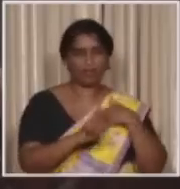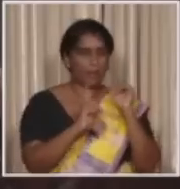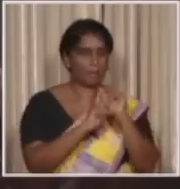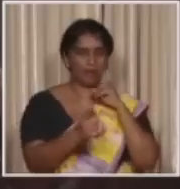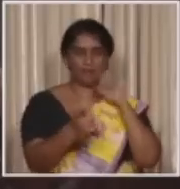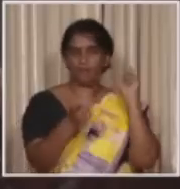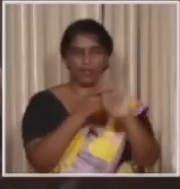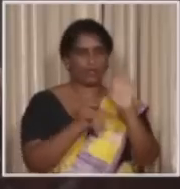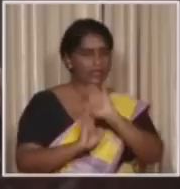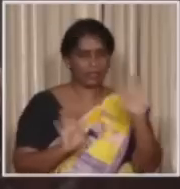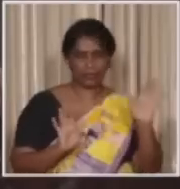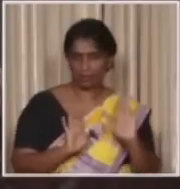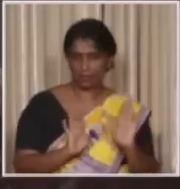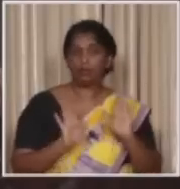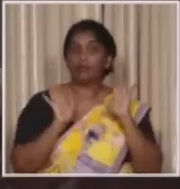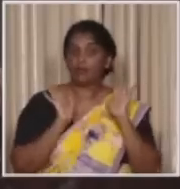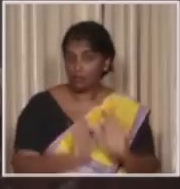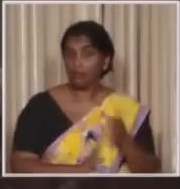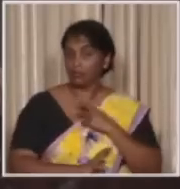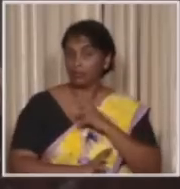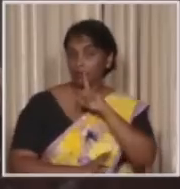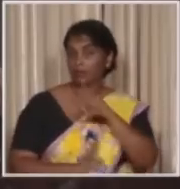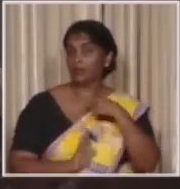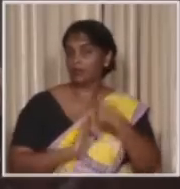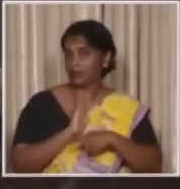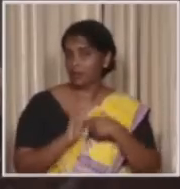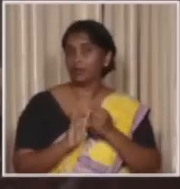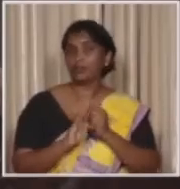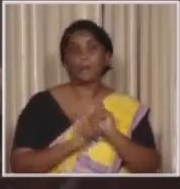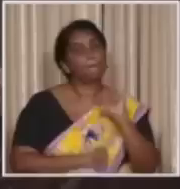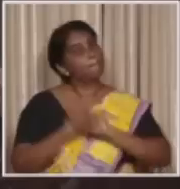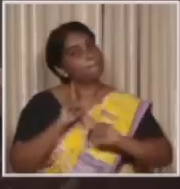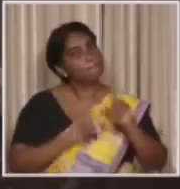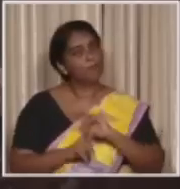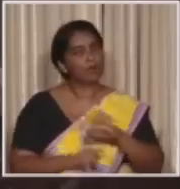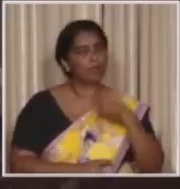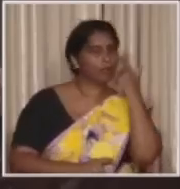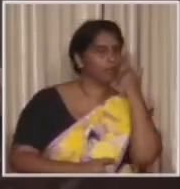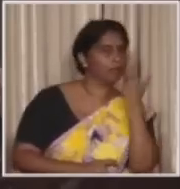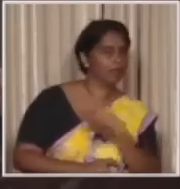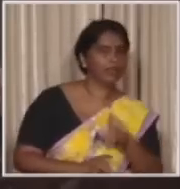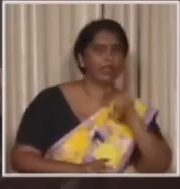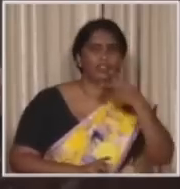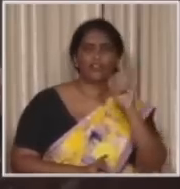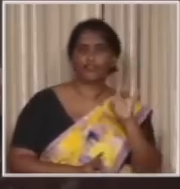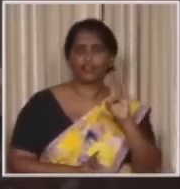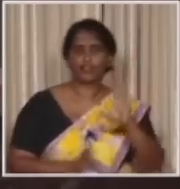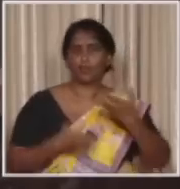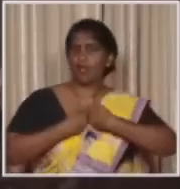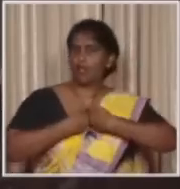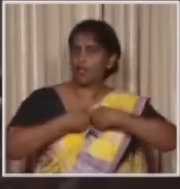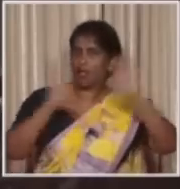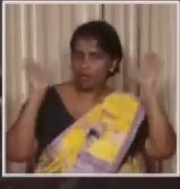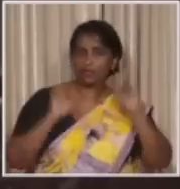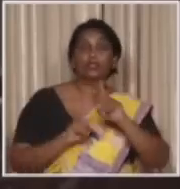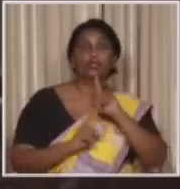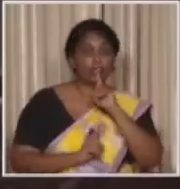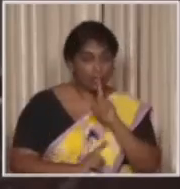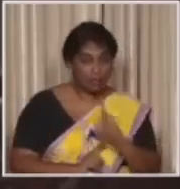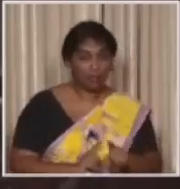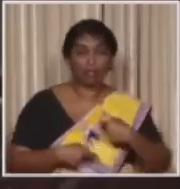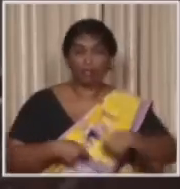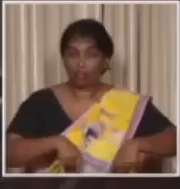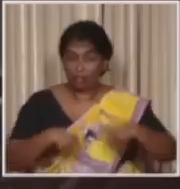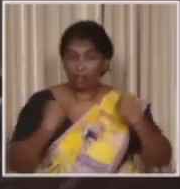පෞද්ගලික ප්‍රශ්නයක් නැහැ. නමුත් මම කියන්නේ මේ රටේ පාර්ලිමේන්තුව නොසලකා හැරලා 225ම එළියට විසි කරන්න ඕනයි කියලා